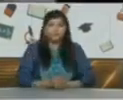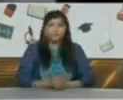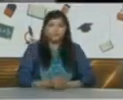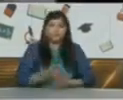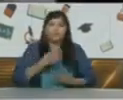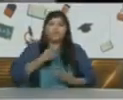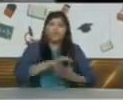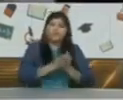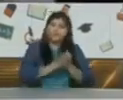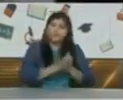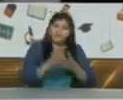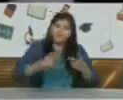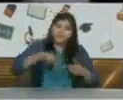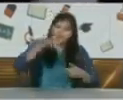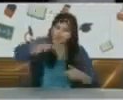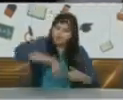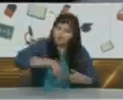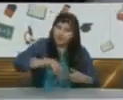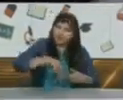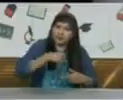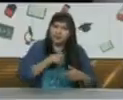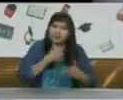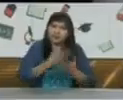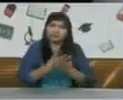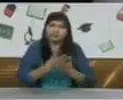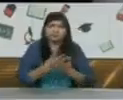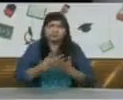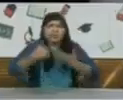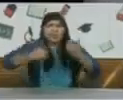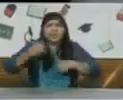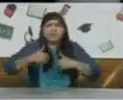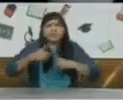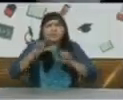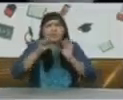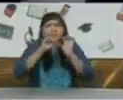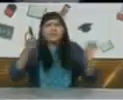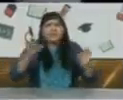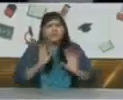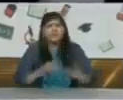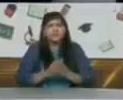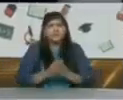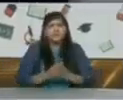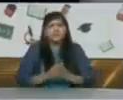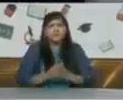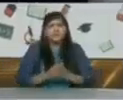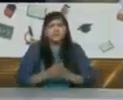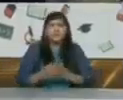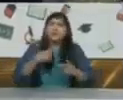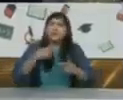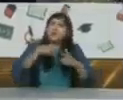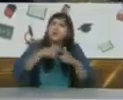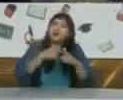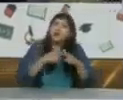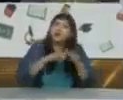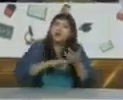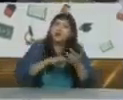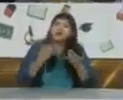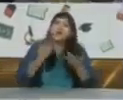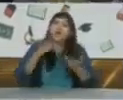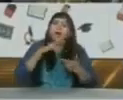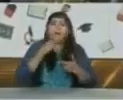साथियों, हमारे यहां एग्जाम के लिए एक शब्द है कसौटी,